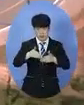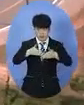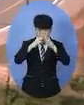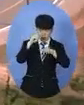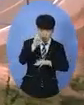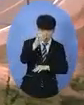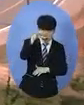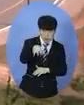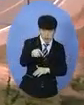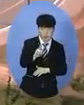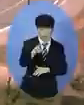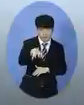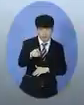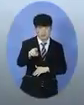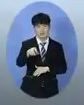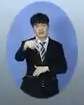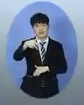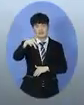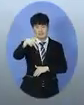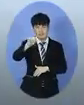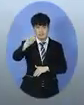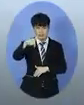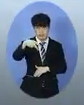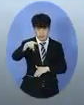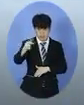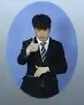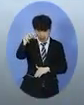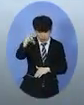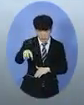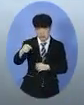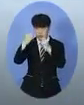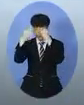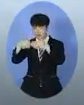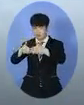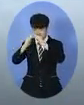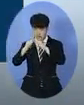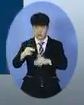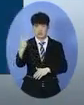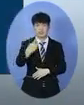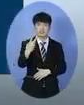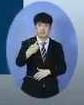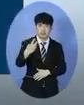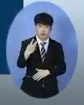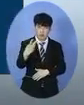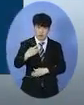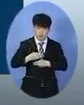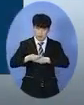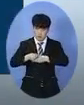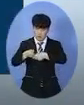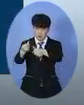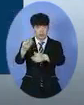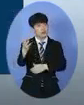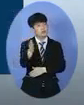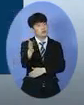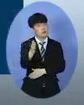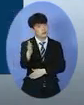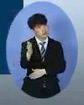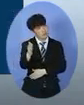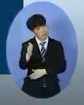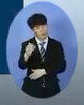테크노파크에 들어서게 될 2차전지 인증센터의 건축 면적은 이번 유치로 인해 2,466제곱미터가